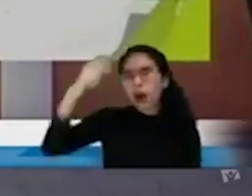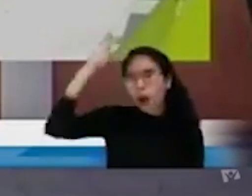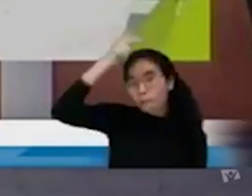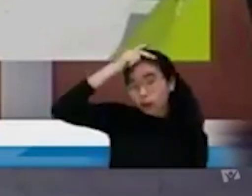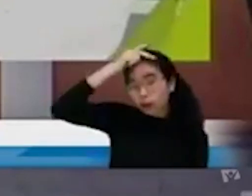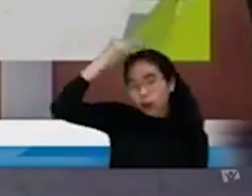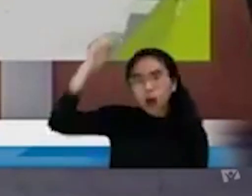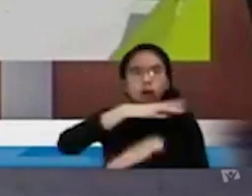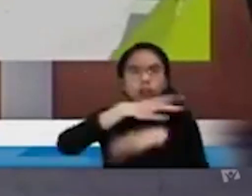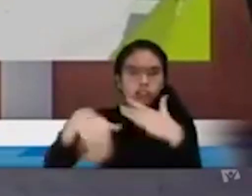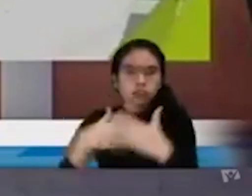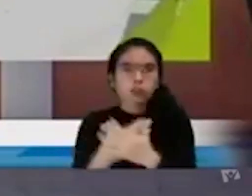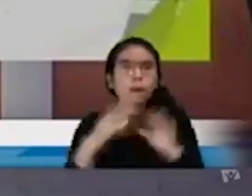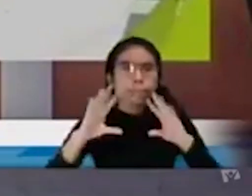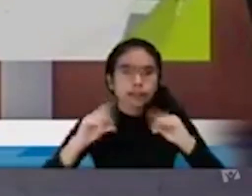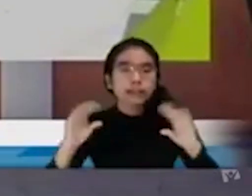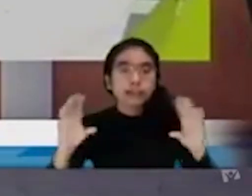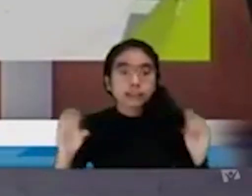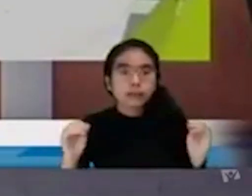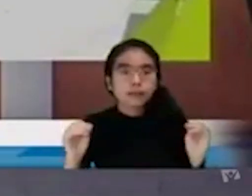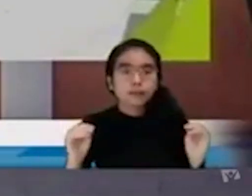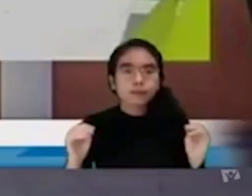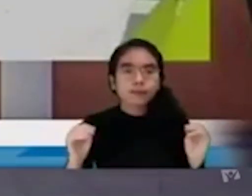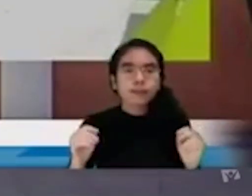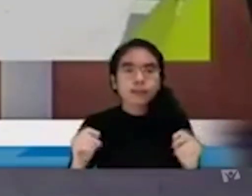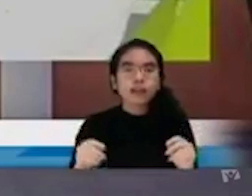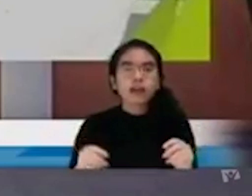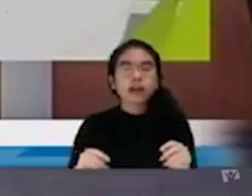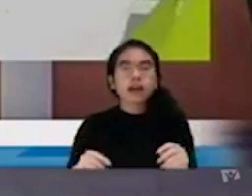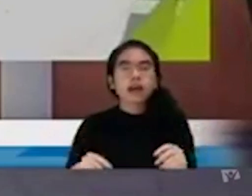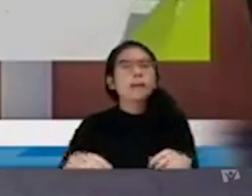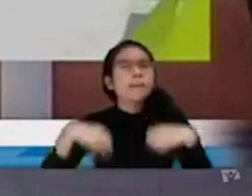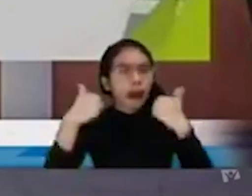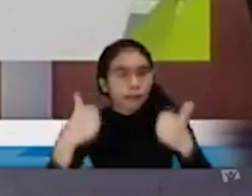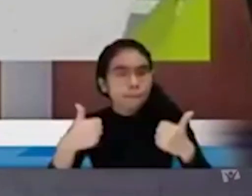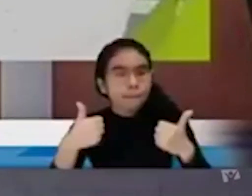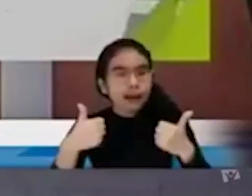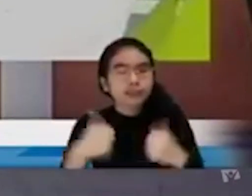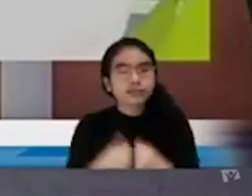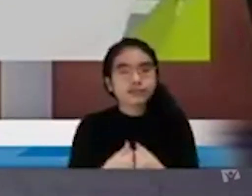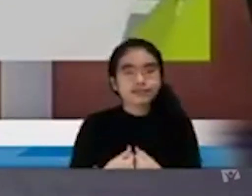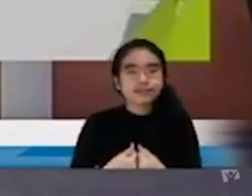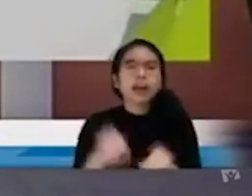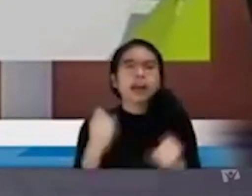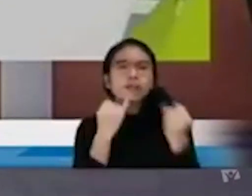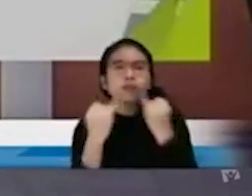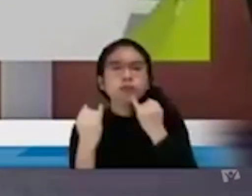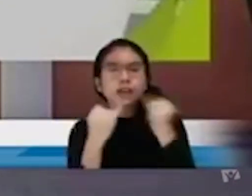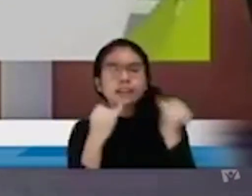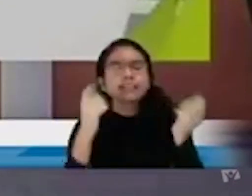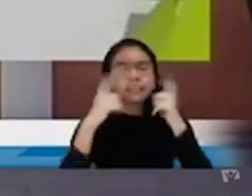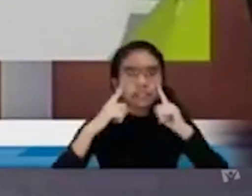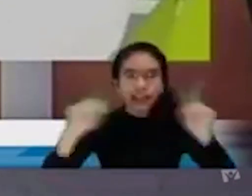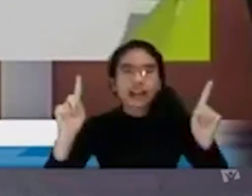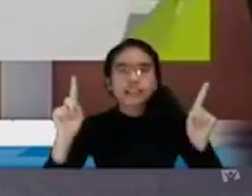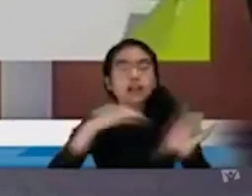cepat, ramah, jelas, informasi berkualitas, siapa saja yang datang merasa nyaman.